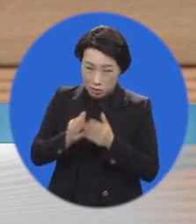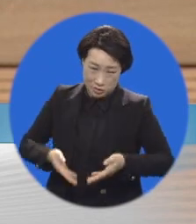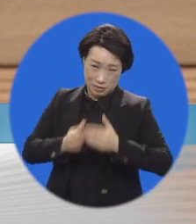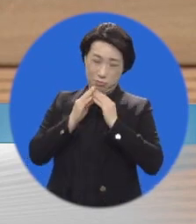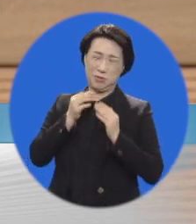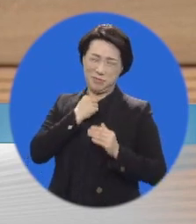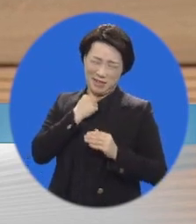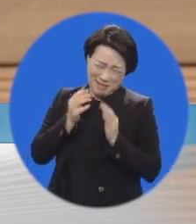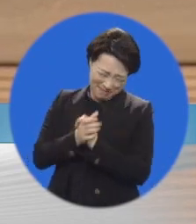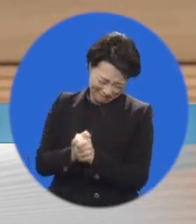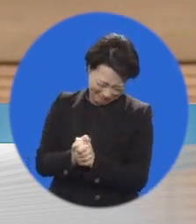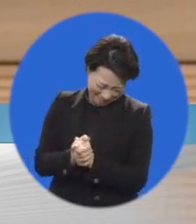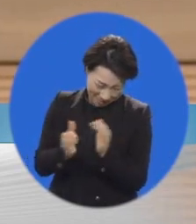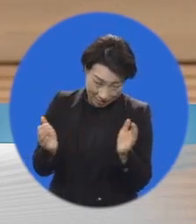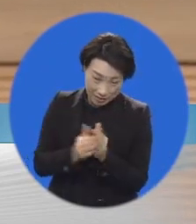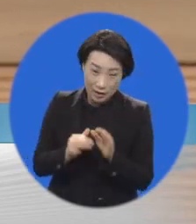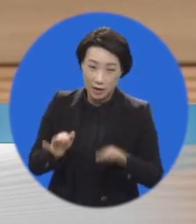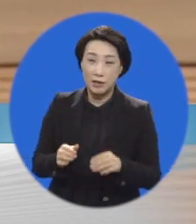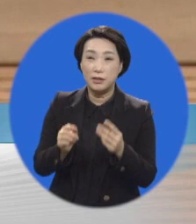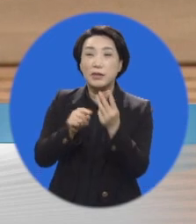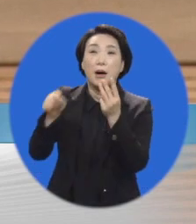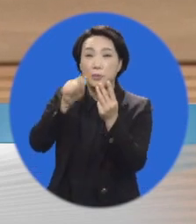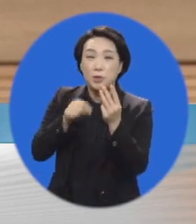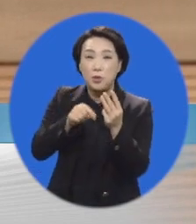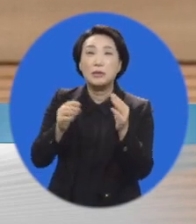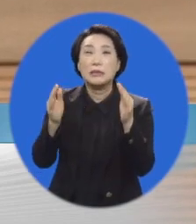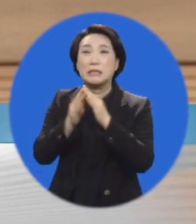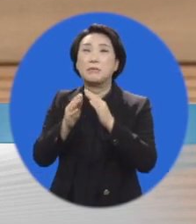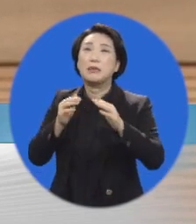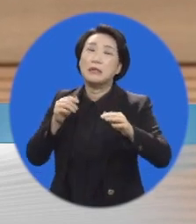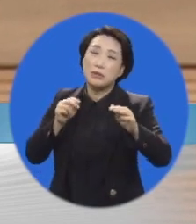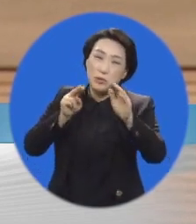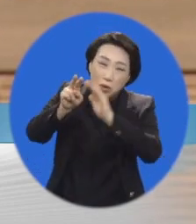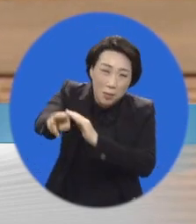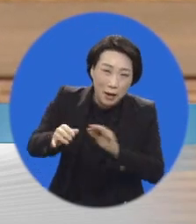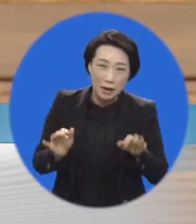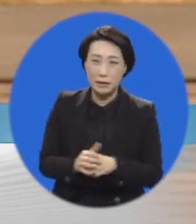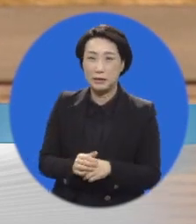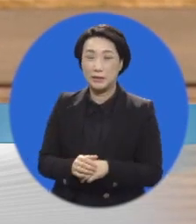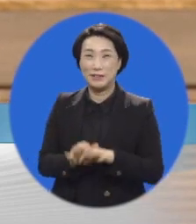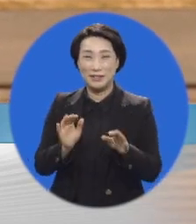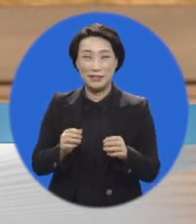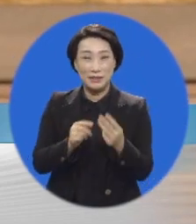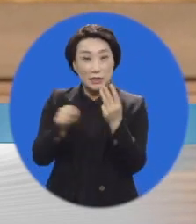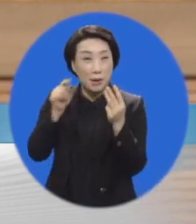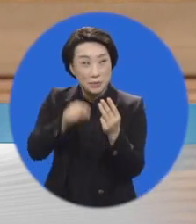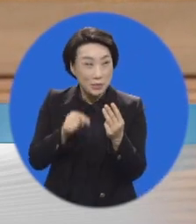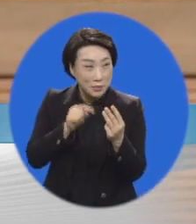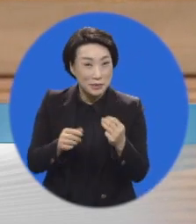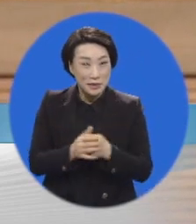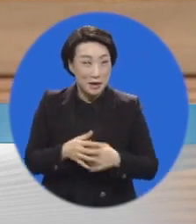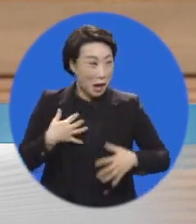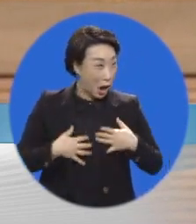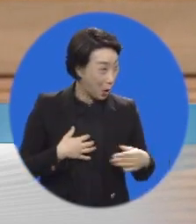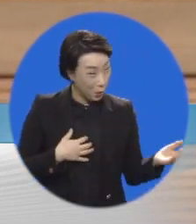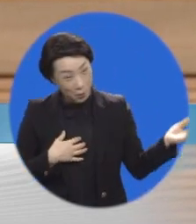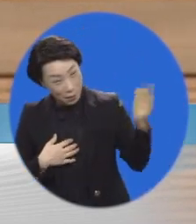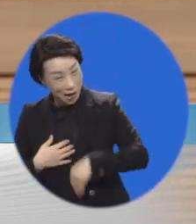기도하고 그리고 이제 대삼촌의 집으로 돈틀밭을 걸어서 갑니다. 삼촌이 반갑게